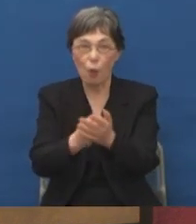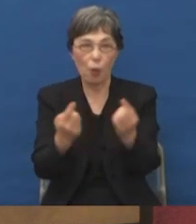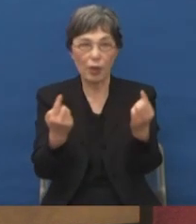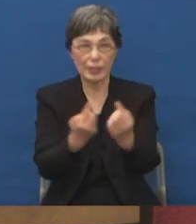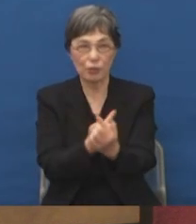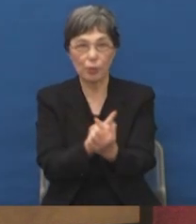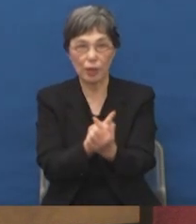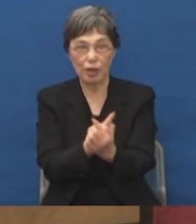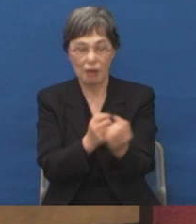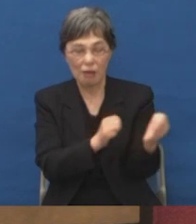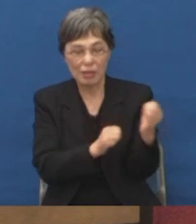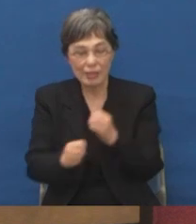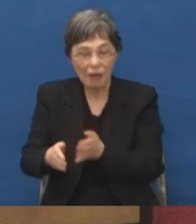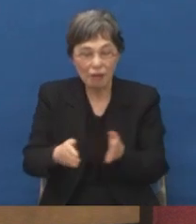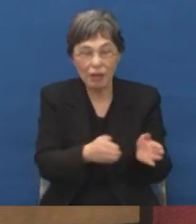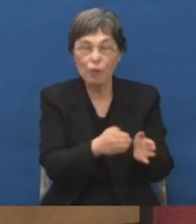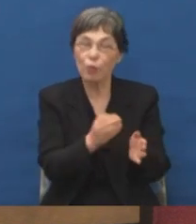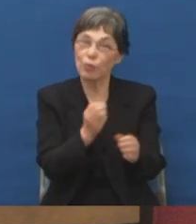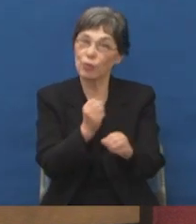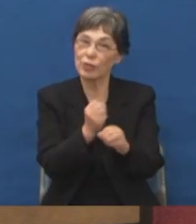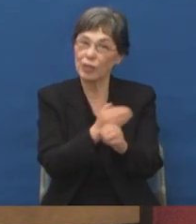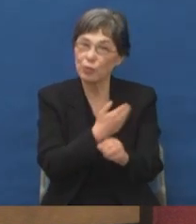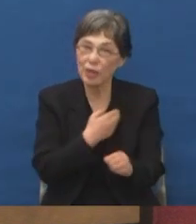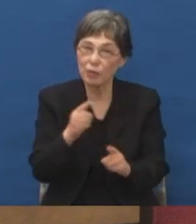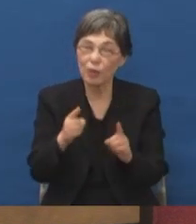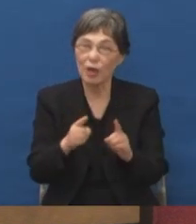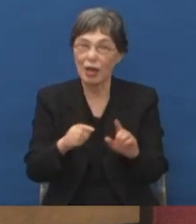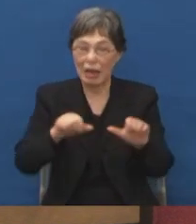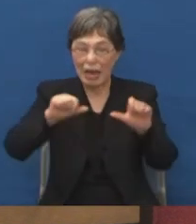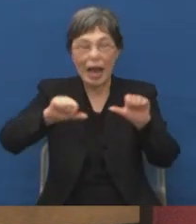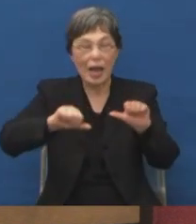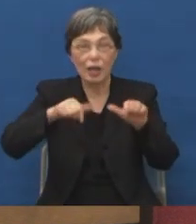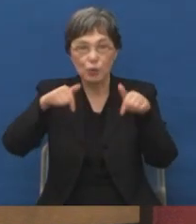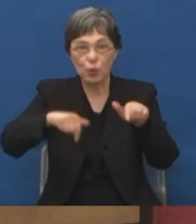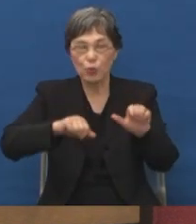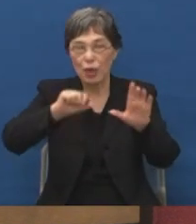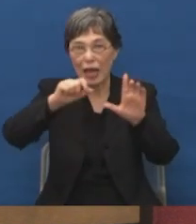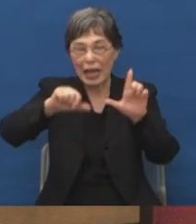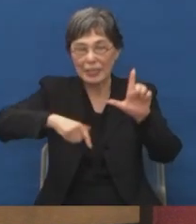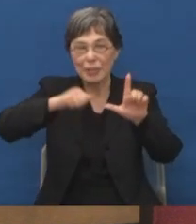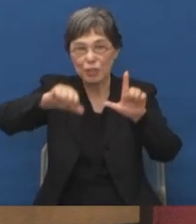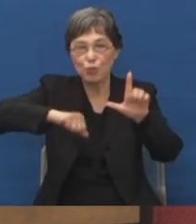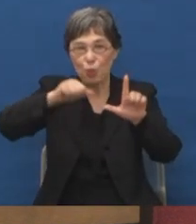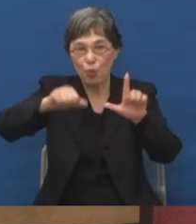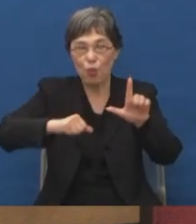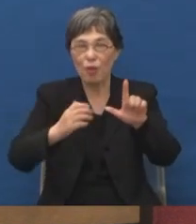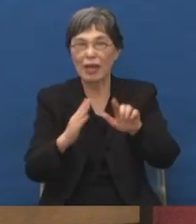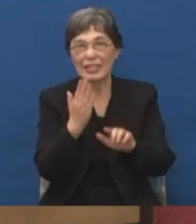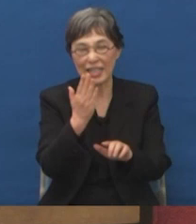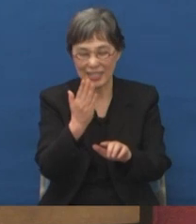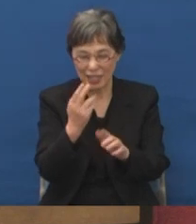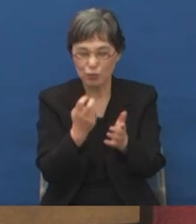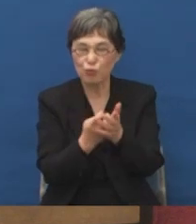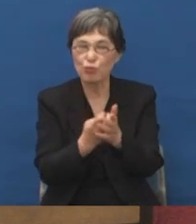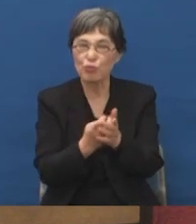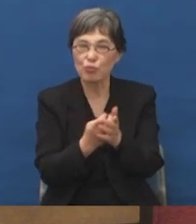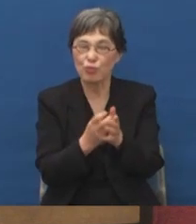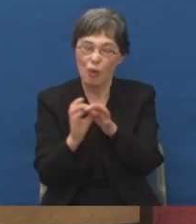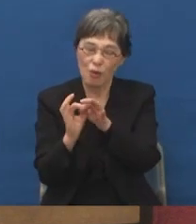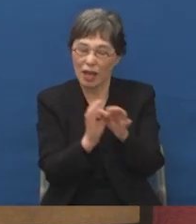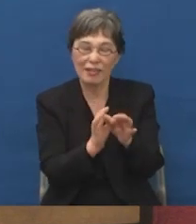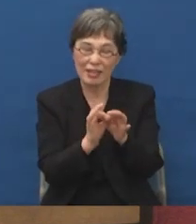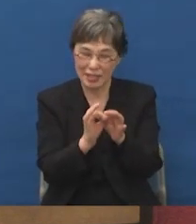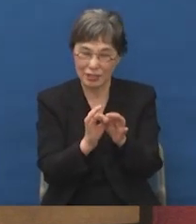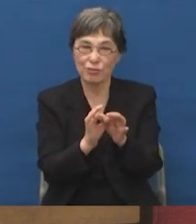う避難経路の確保と、京都アニメーション火災の発生を受けて策定した指針との関係性などについ